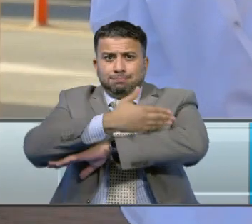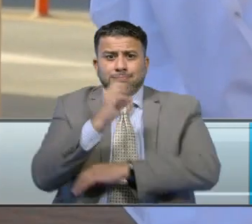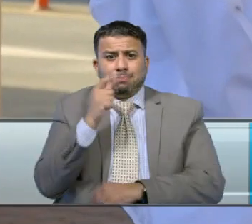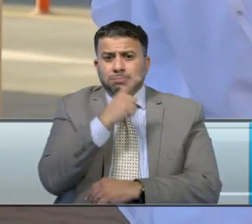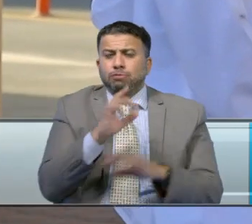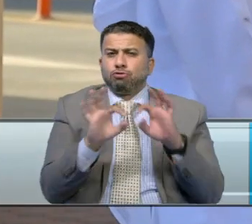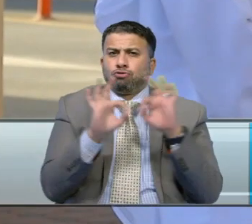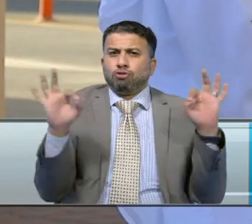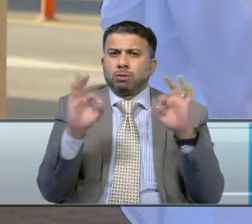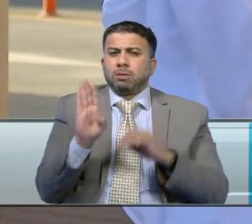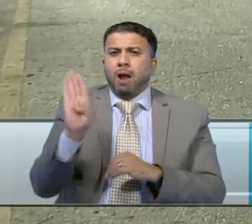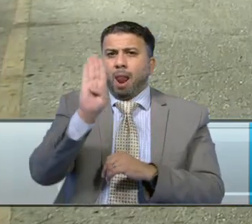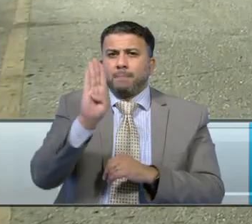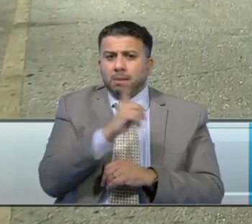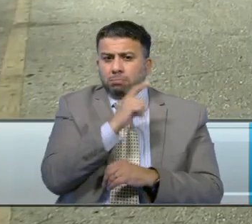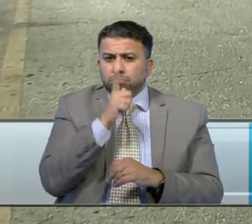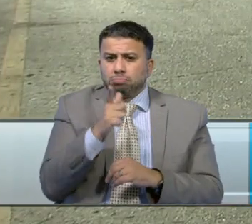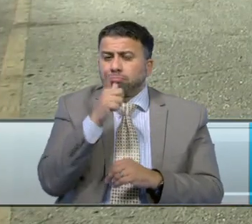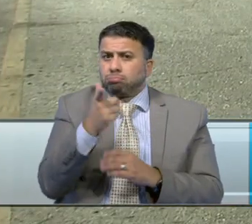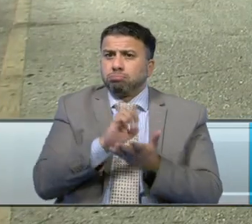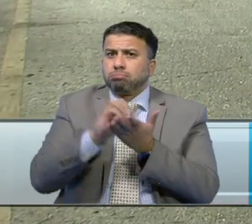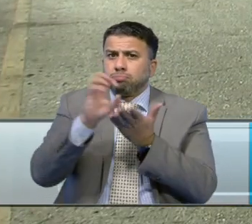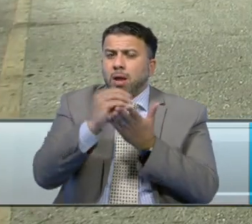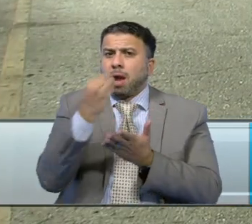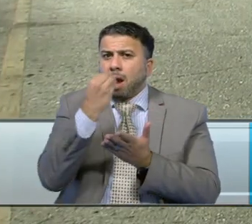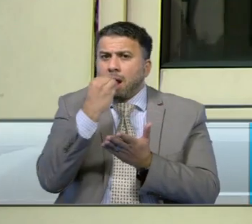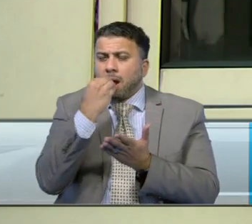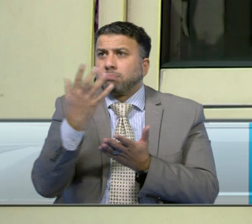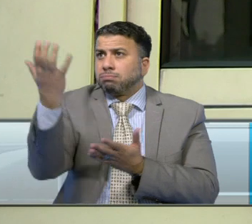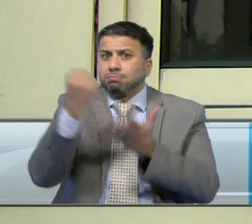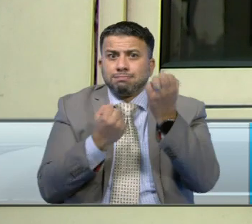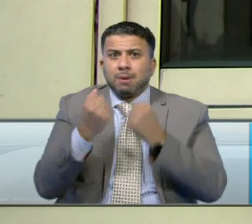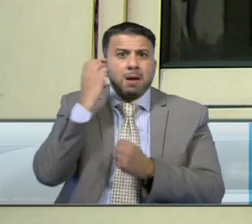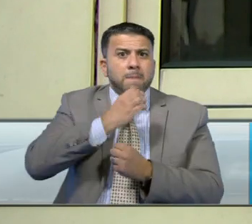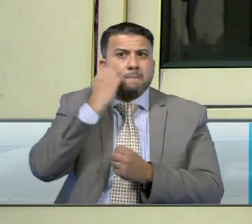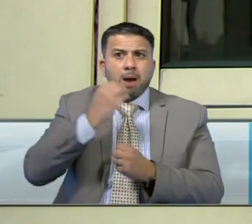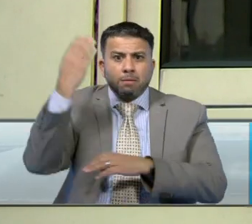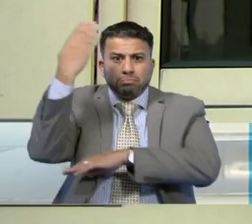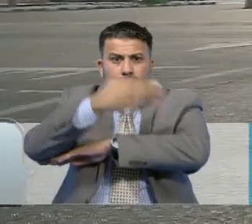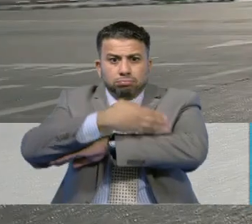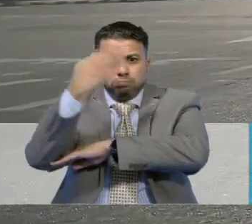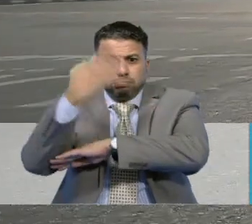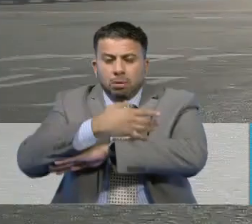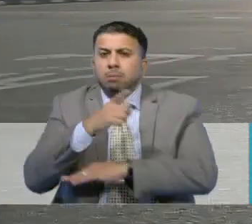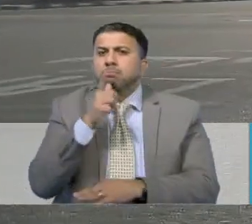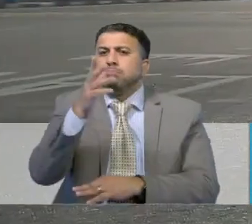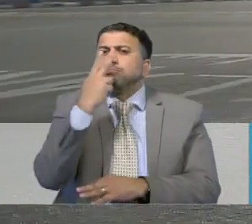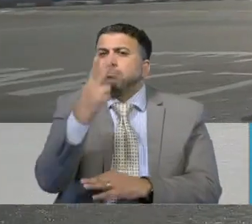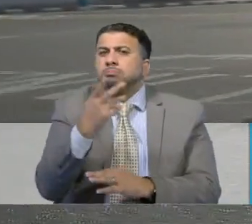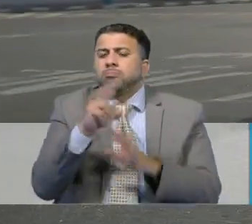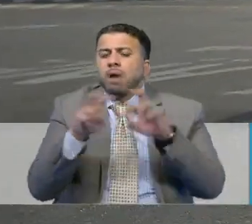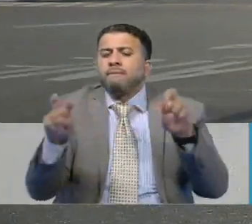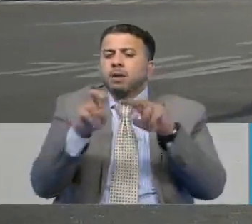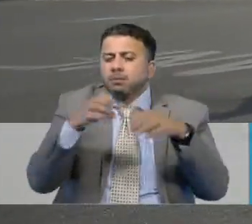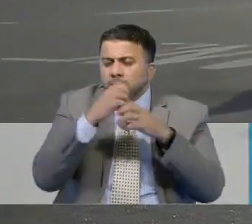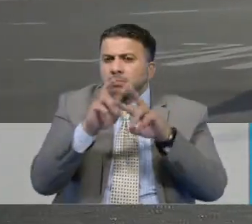على جاهزية المنفذ لاستقبال إرساليات الغذاء الواردة للدولة ومدى مرونة وكفاءة خدمات